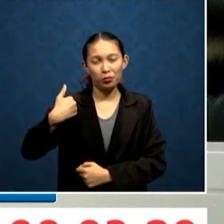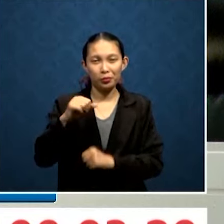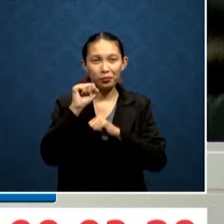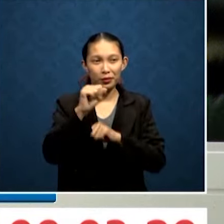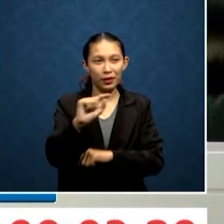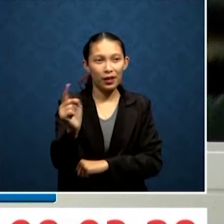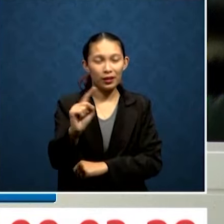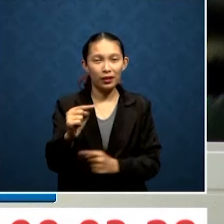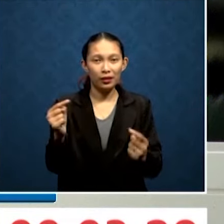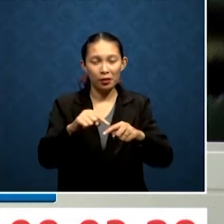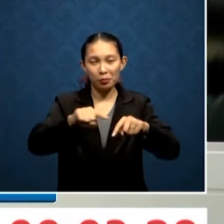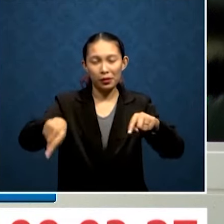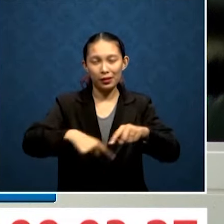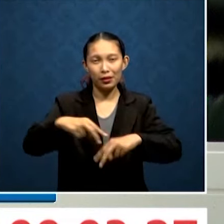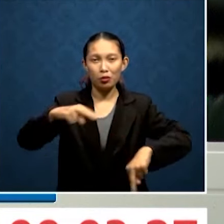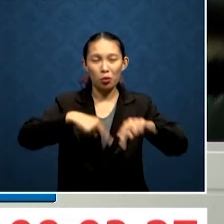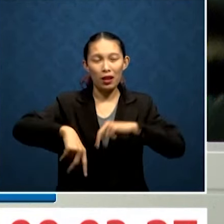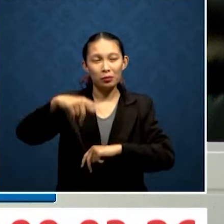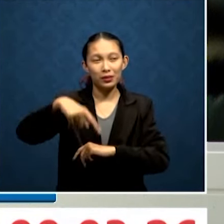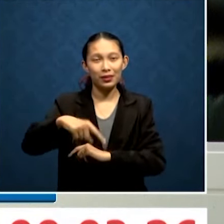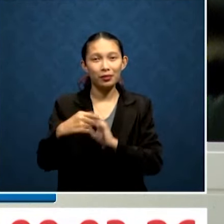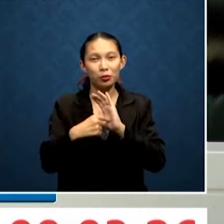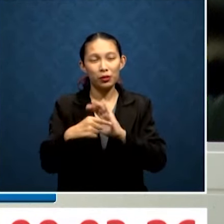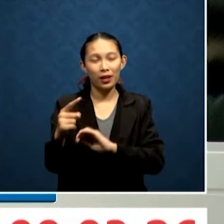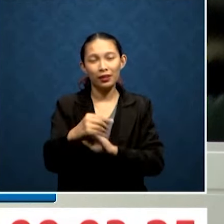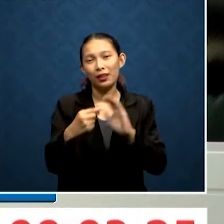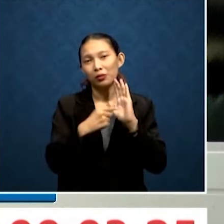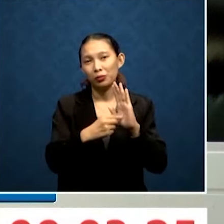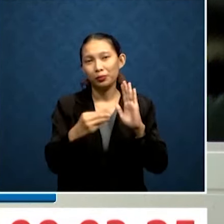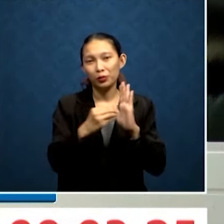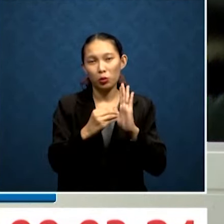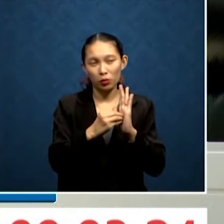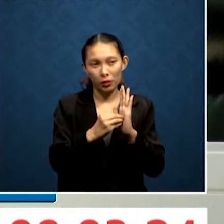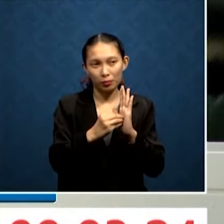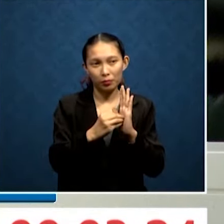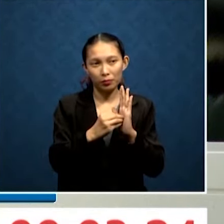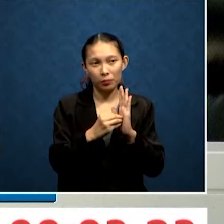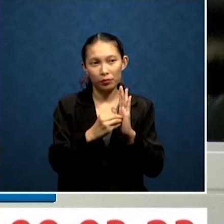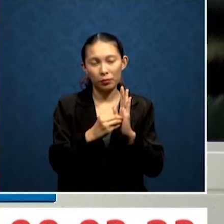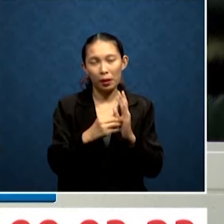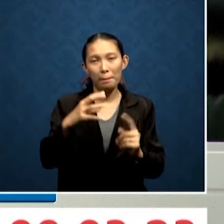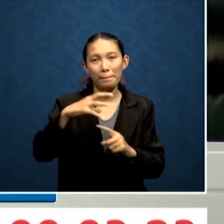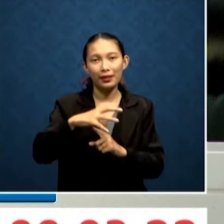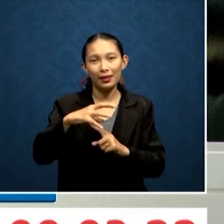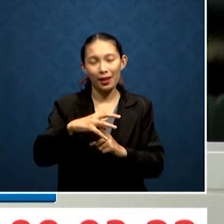และเขตปกครองพิเศษเป็นต้นว่ากรุงเทพมหานครเมืองพัทย